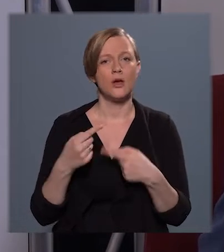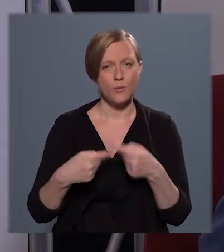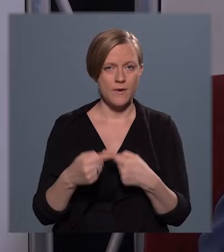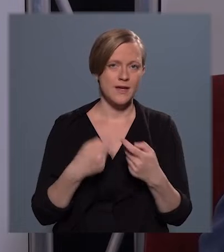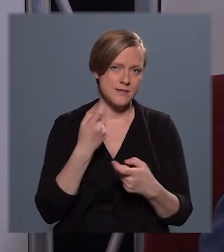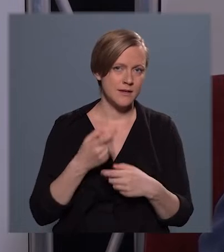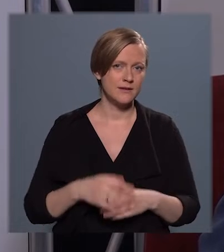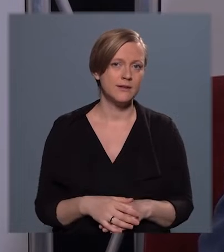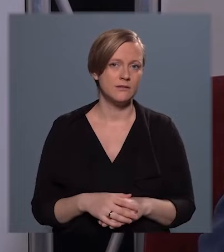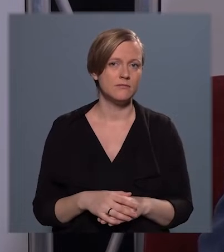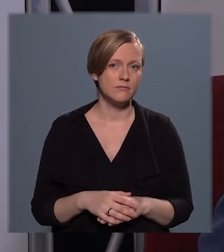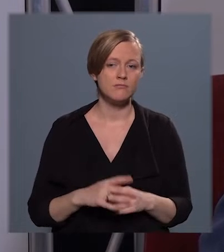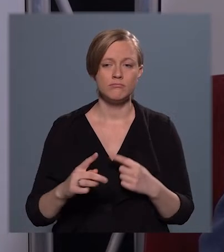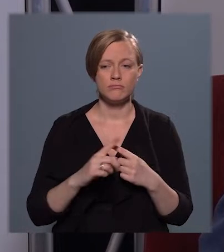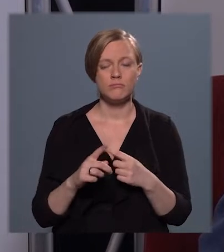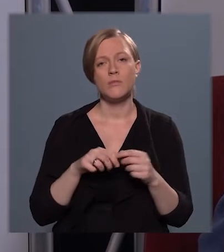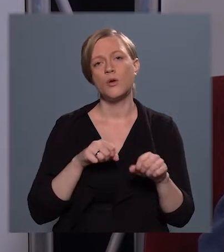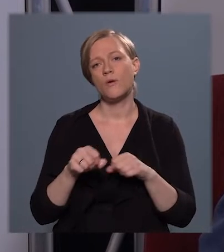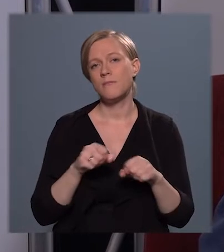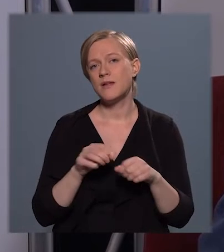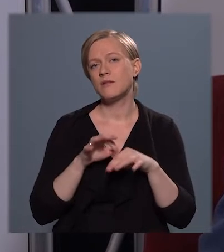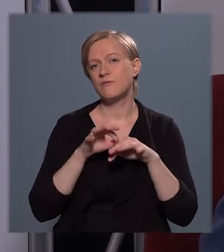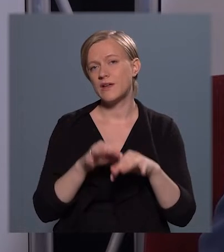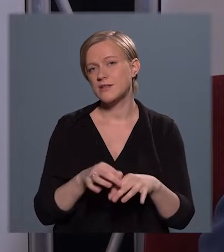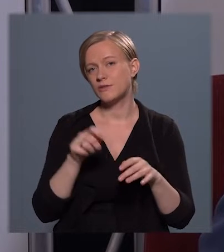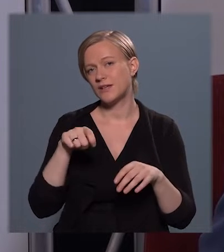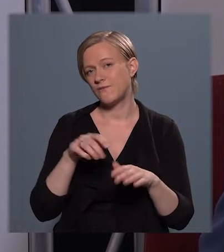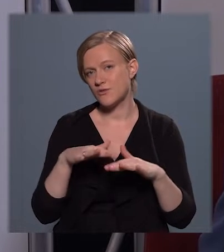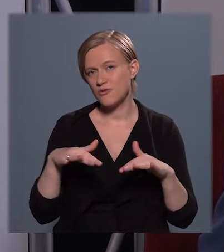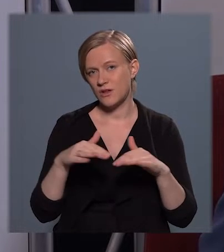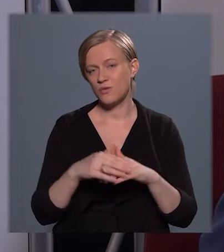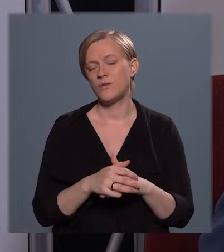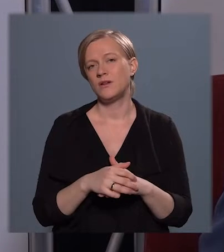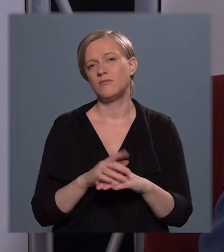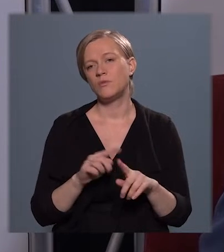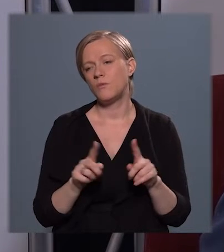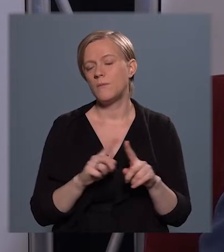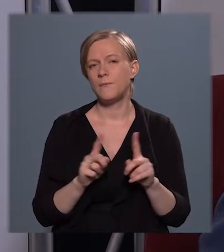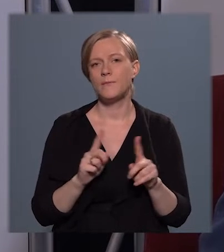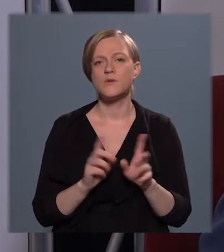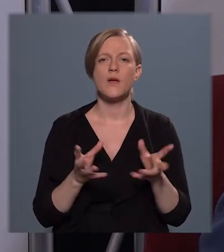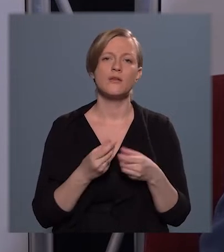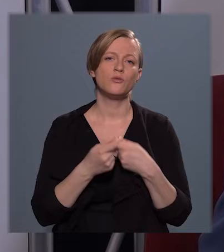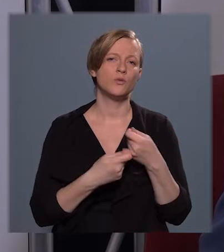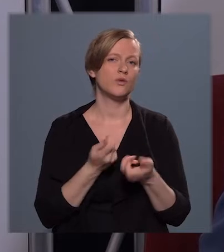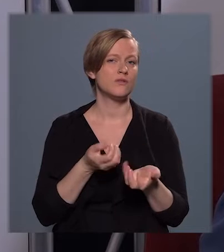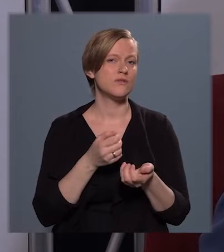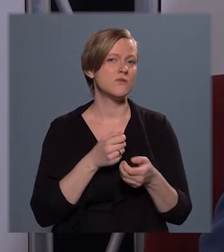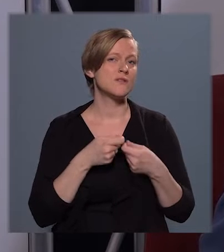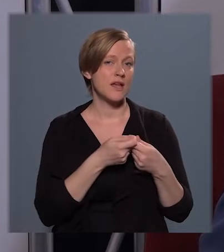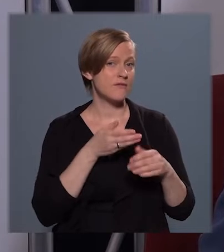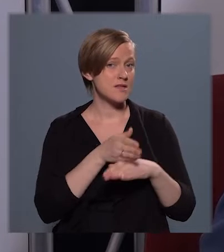szerint járnak az önkormányzat vezetői, képviselői különböző együttműködő